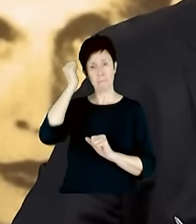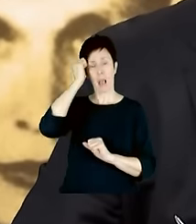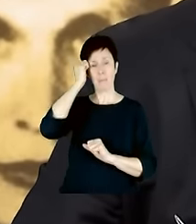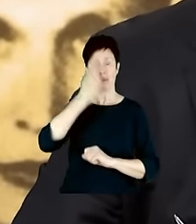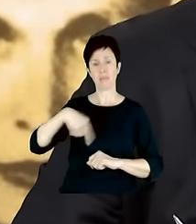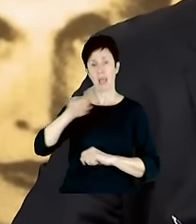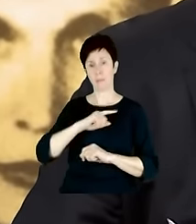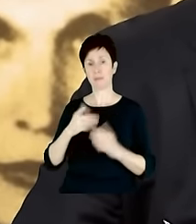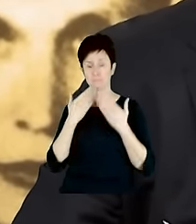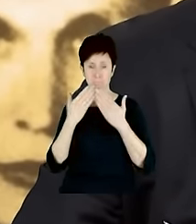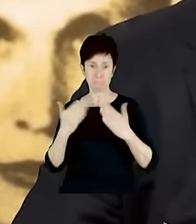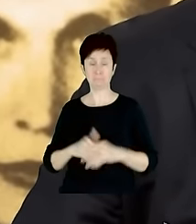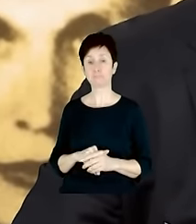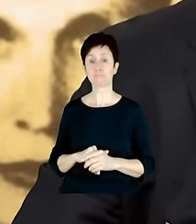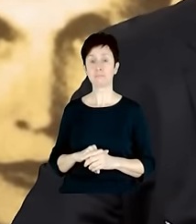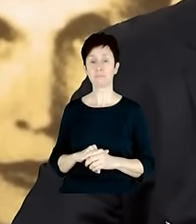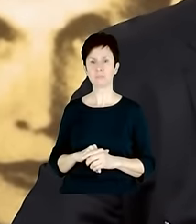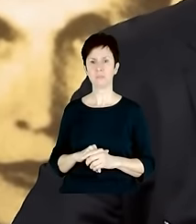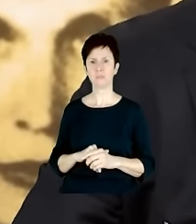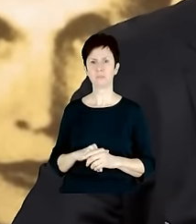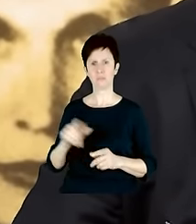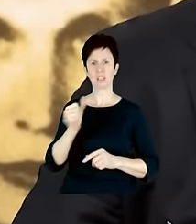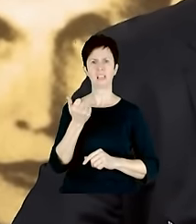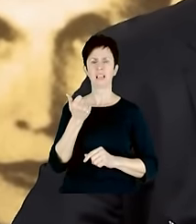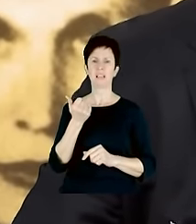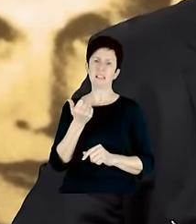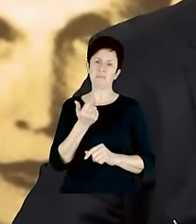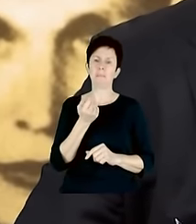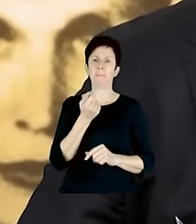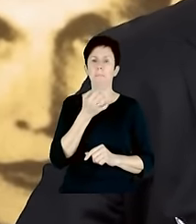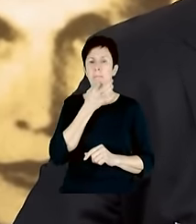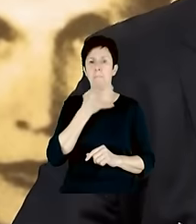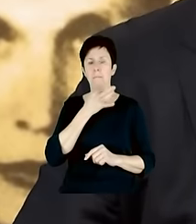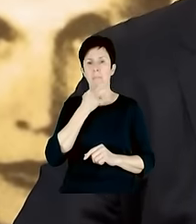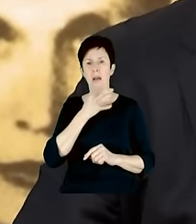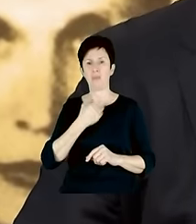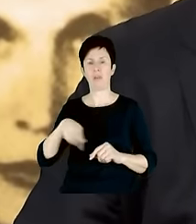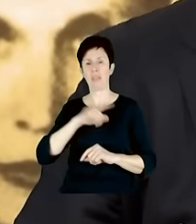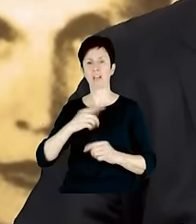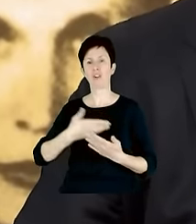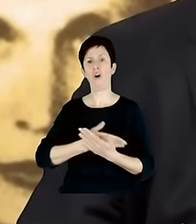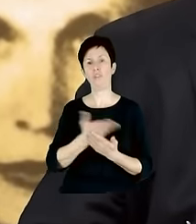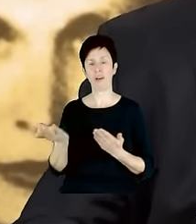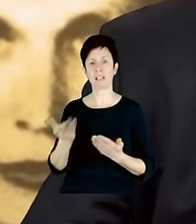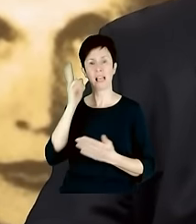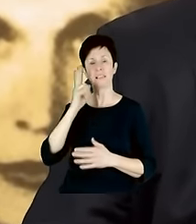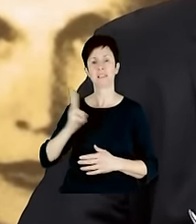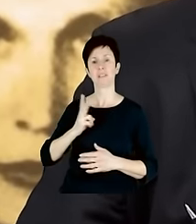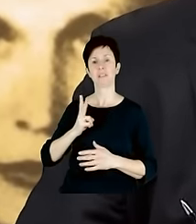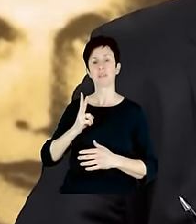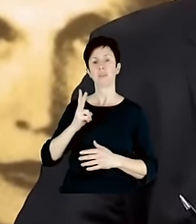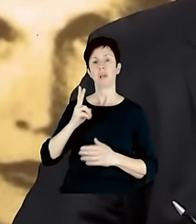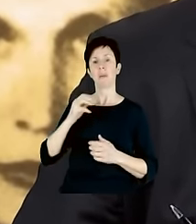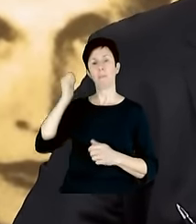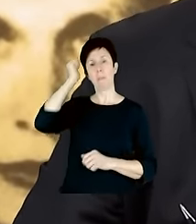pamiętany. To chyba jeden z niewielu momentów, w których nasza oferta, bardzo bogata oferta Instytutu Pamięci Narodowej,